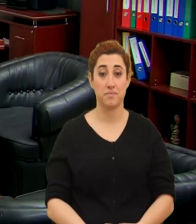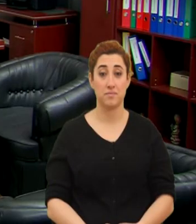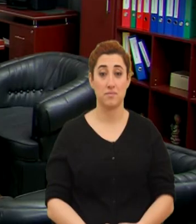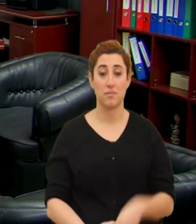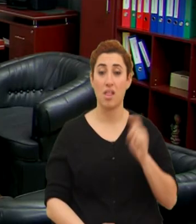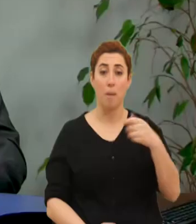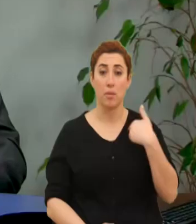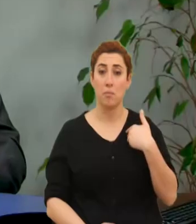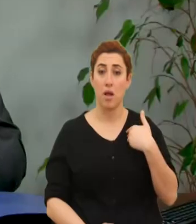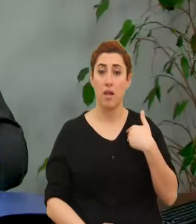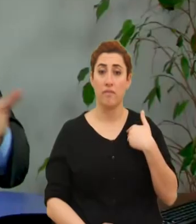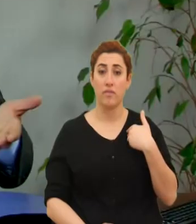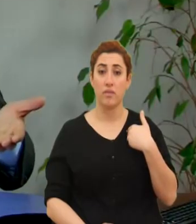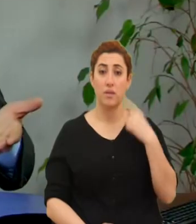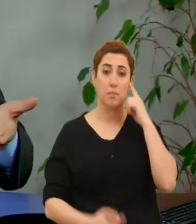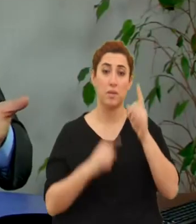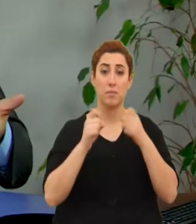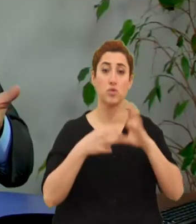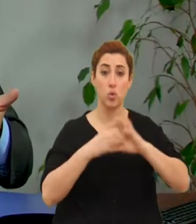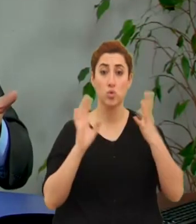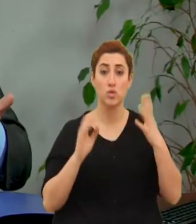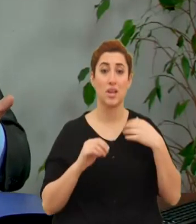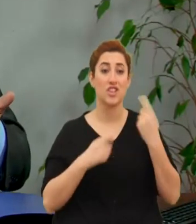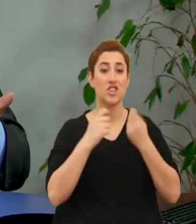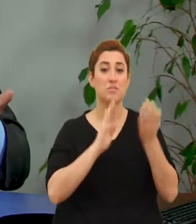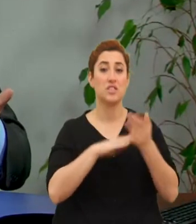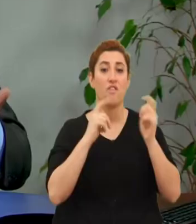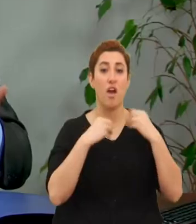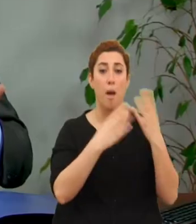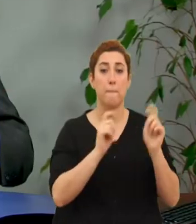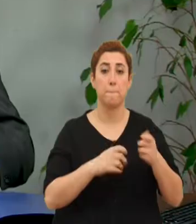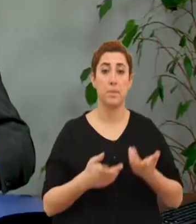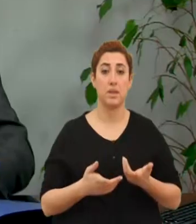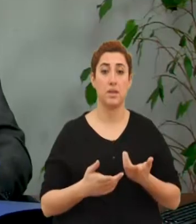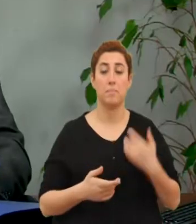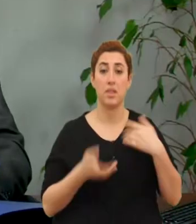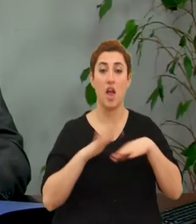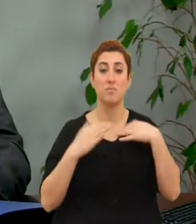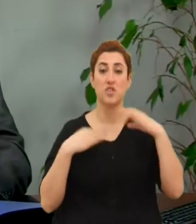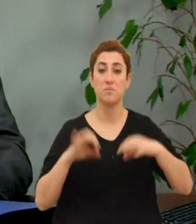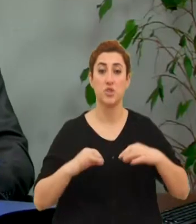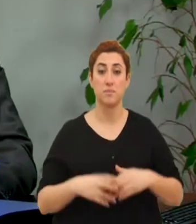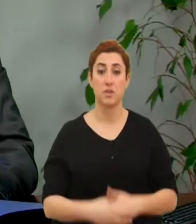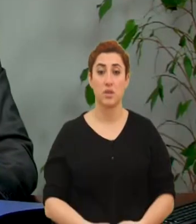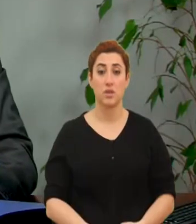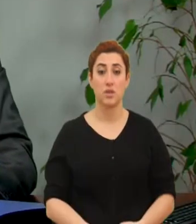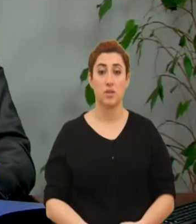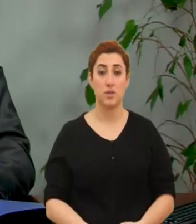Ne yaptım ben ki? En iyi bilmece çözen elemanım istifa etti. Ne yapacağım şimdi?